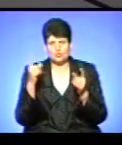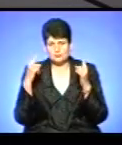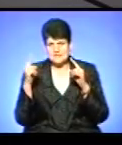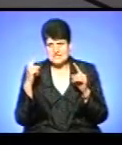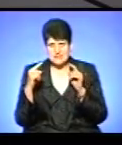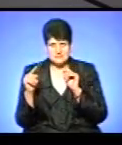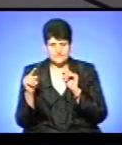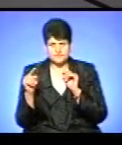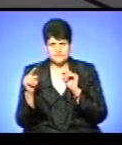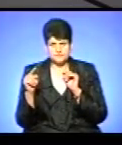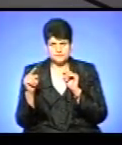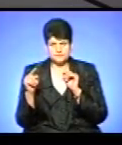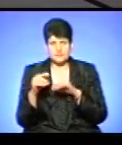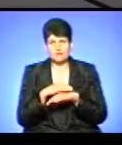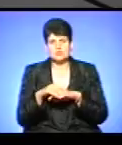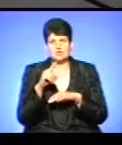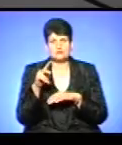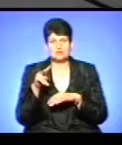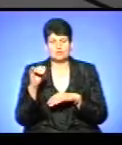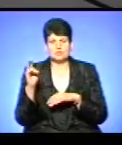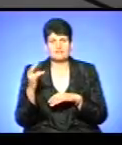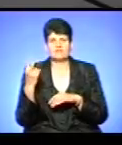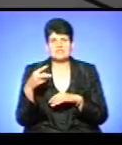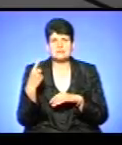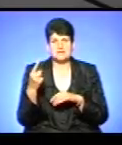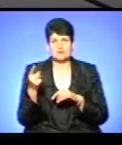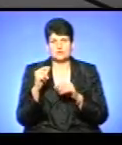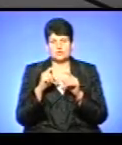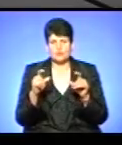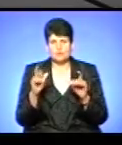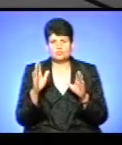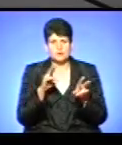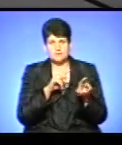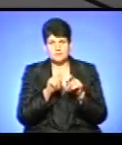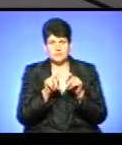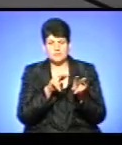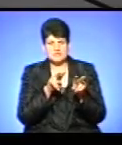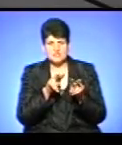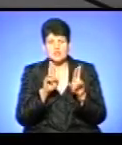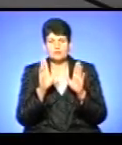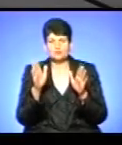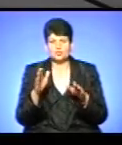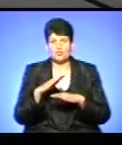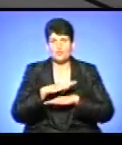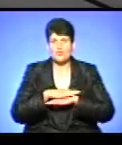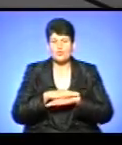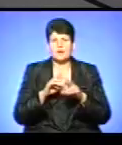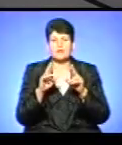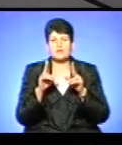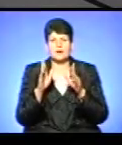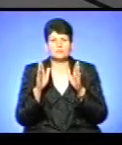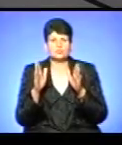на Злуки у 21-й Тернопільській школі. Власне, будемо стежити, як будуть відбуватися уроки, як